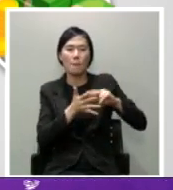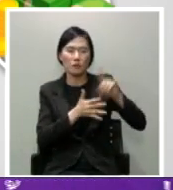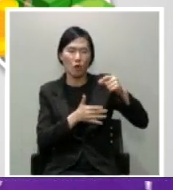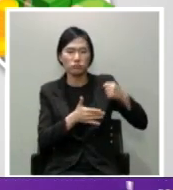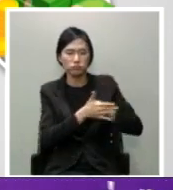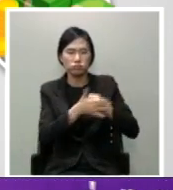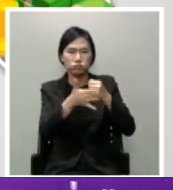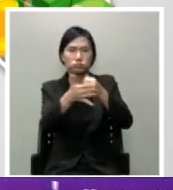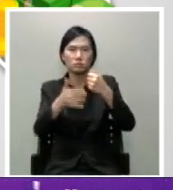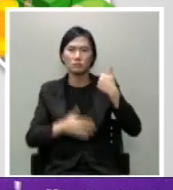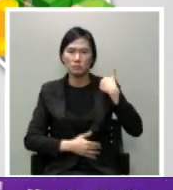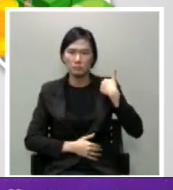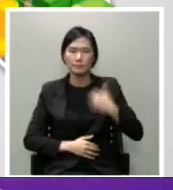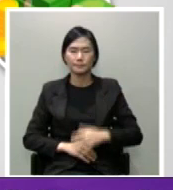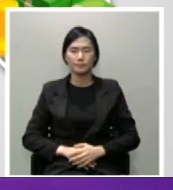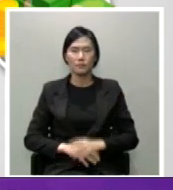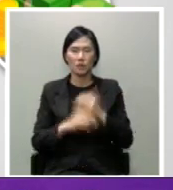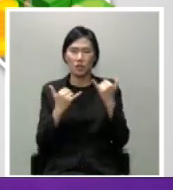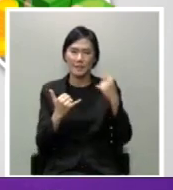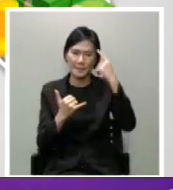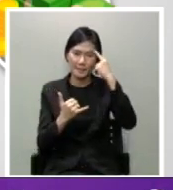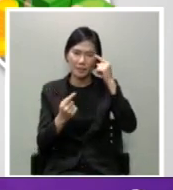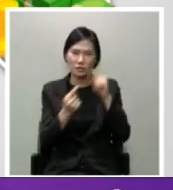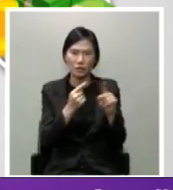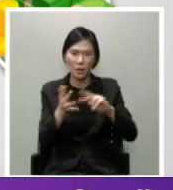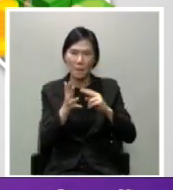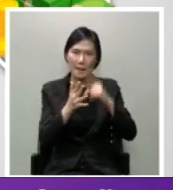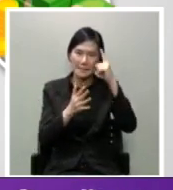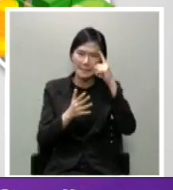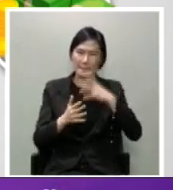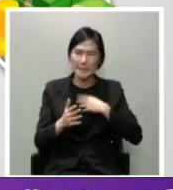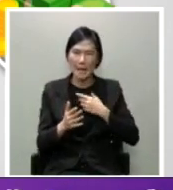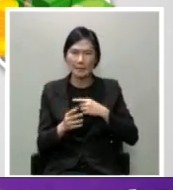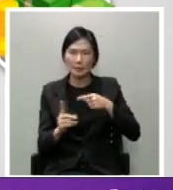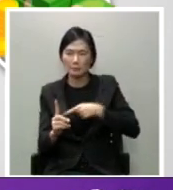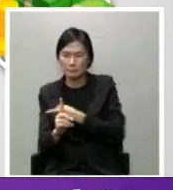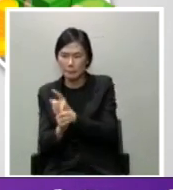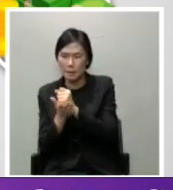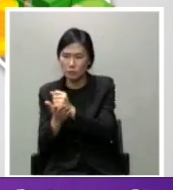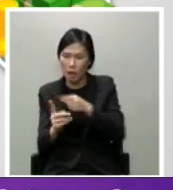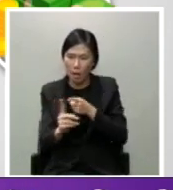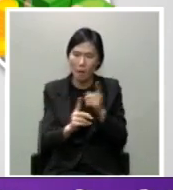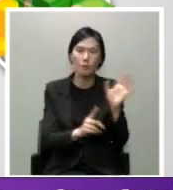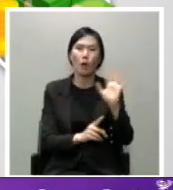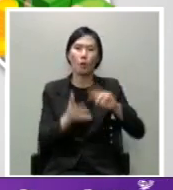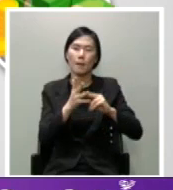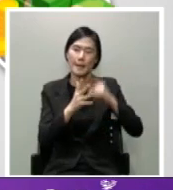กครับเรื่องนี้ไม่ต้องอาศัยลดช่องอะไรหรอกมันยังมีช่องทาง